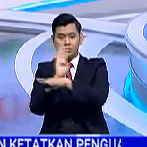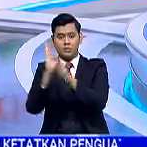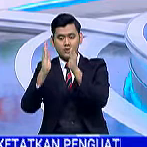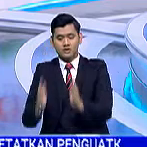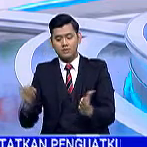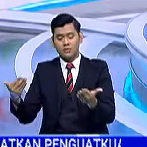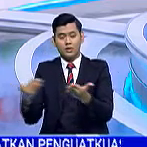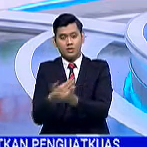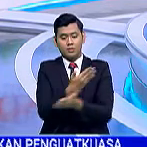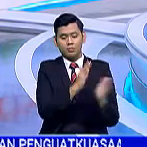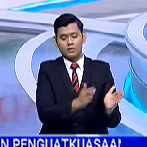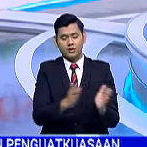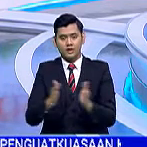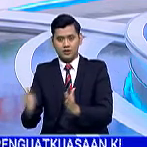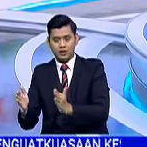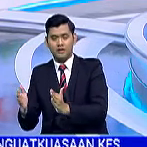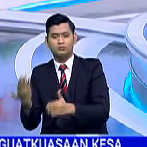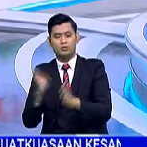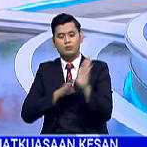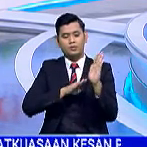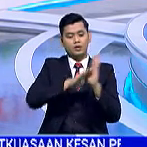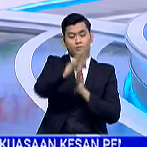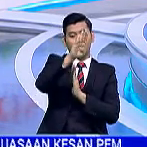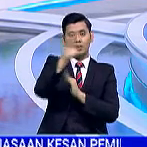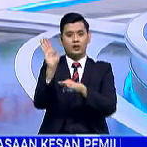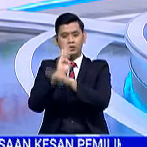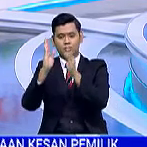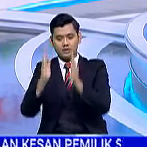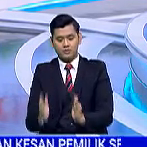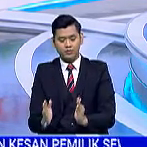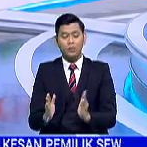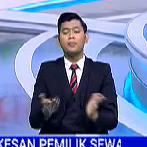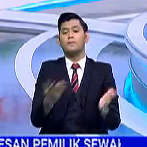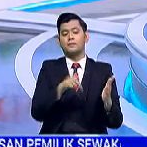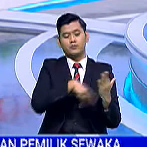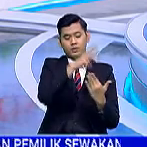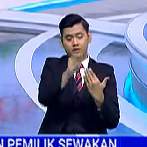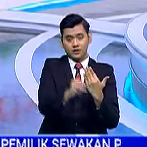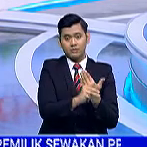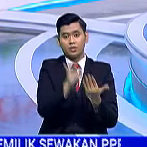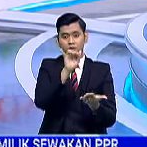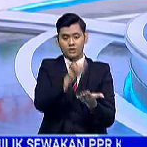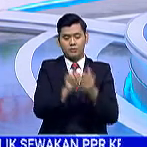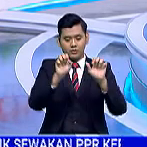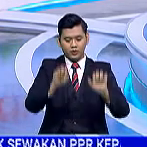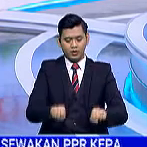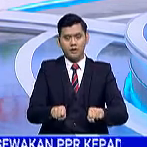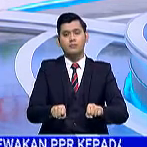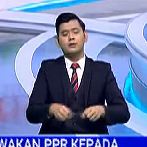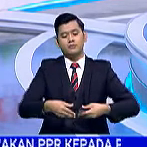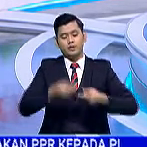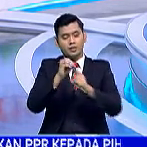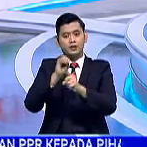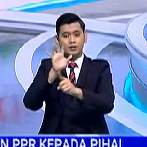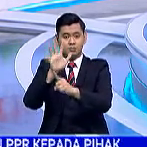PSM 2021-2025. Pelan itu merupakan kesinambungan usaha MARA untuk mengukuhkan budaya kerja